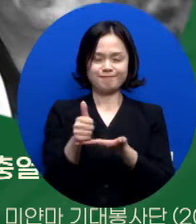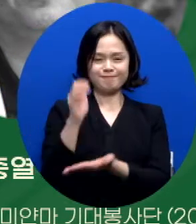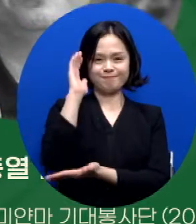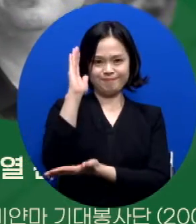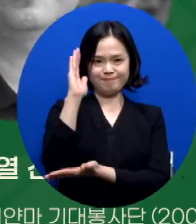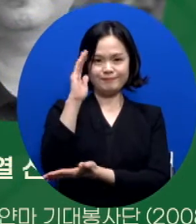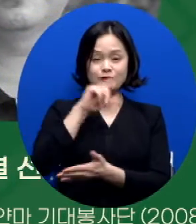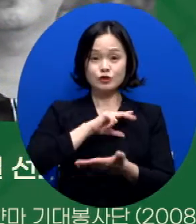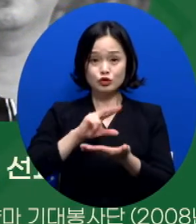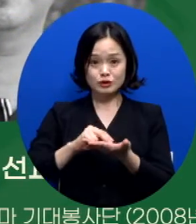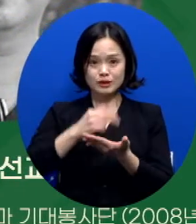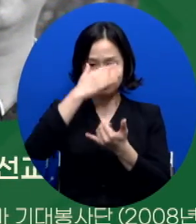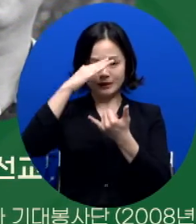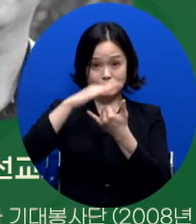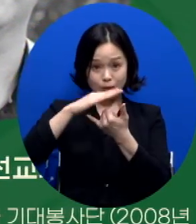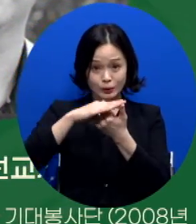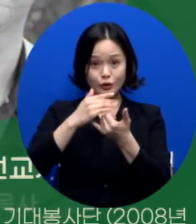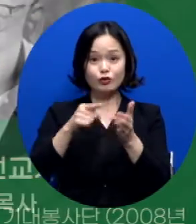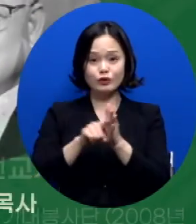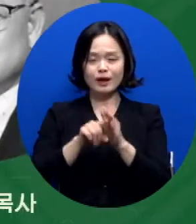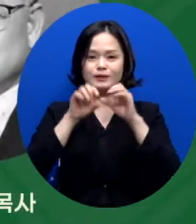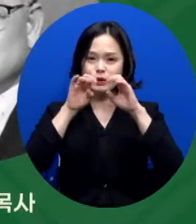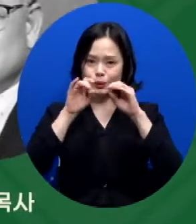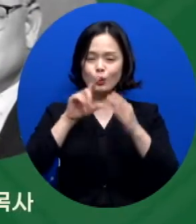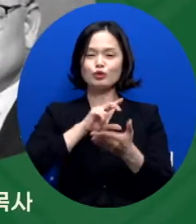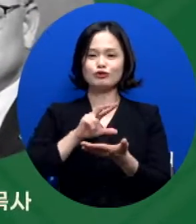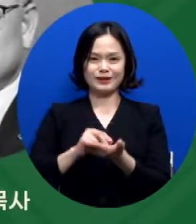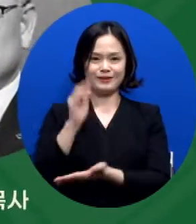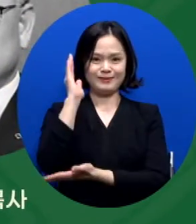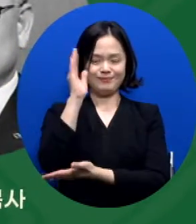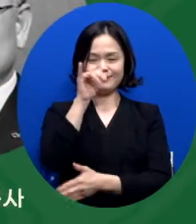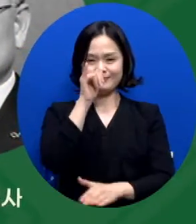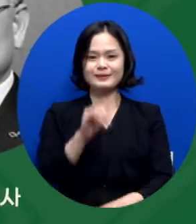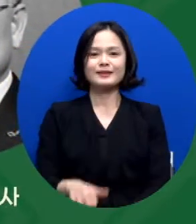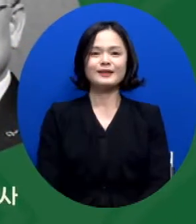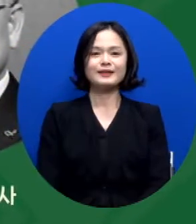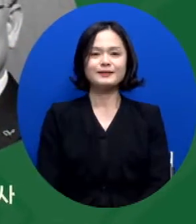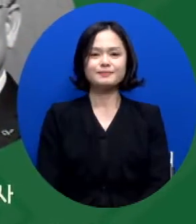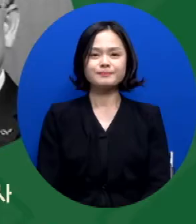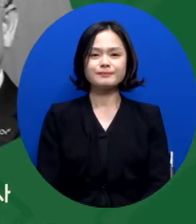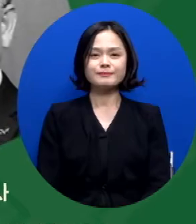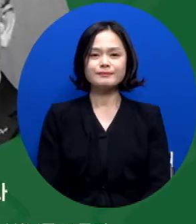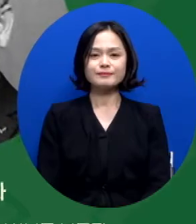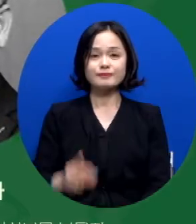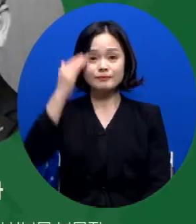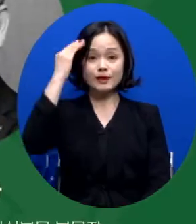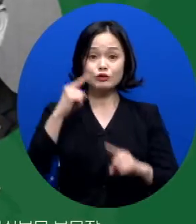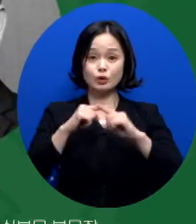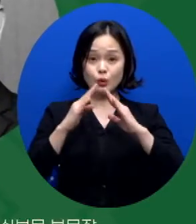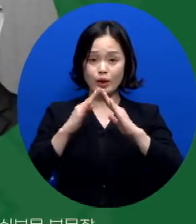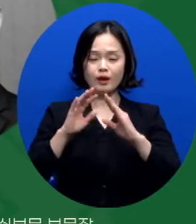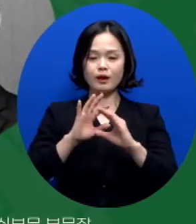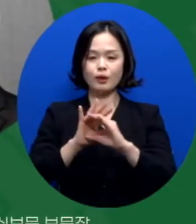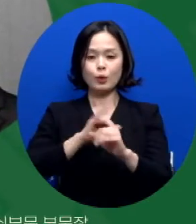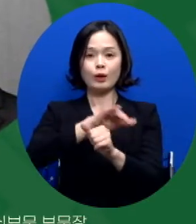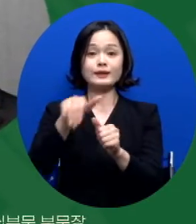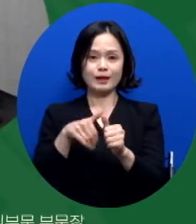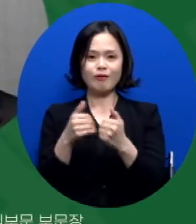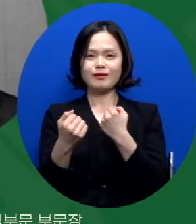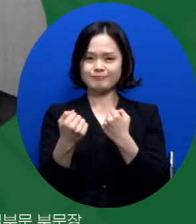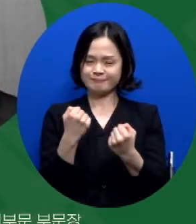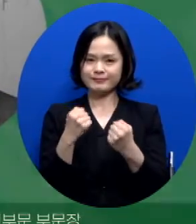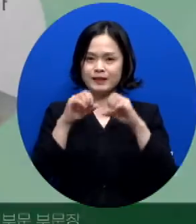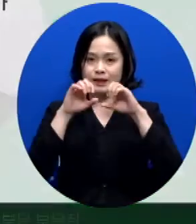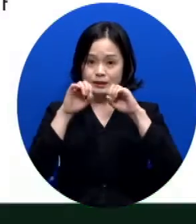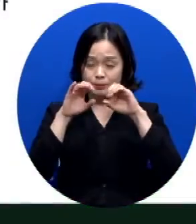주제로 강의할 예정입니다 희망 친구 기아대책 은 한국교회가 위드 코로나 에서도 섬김 의 사역을 다 할 수 있길